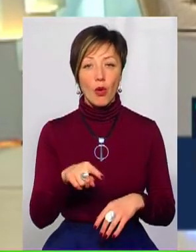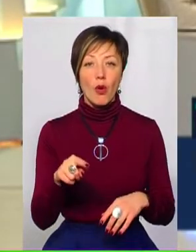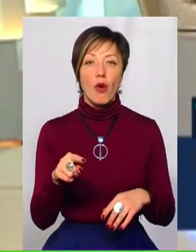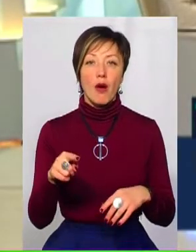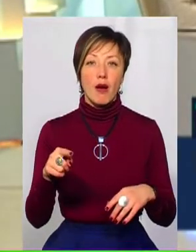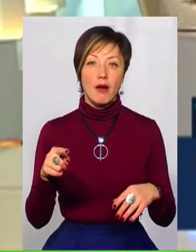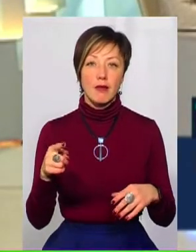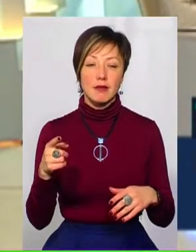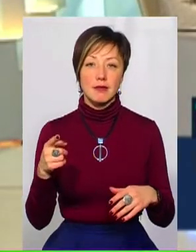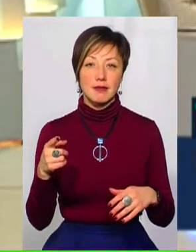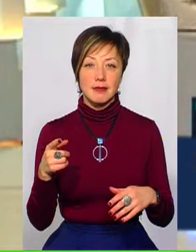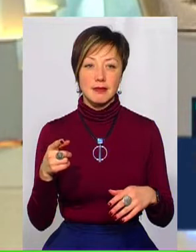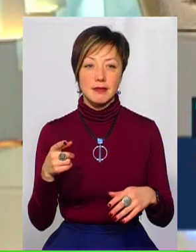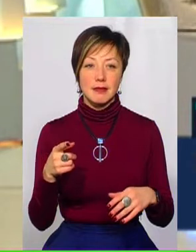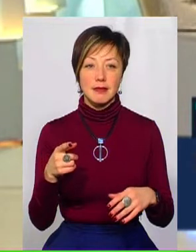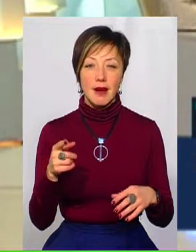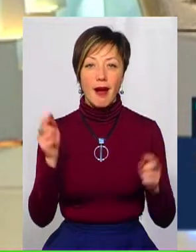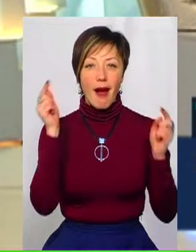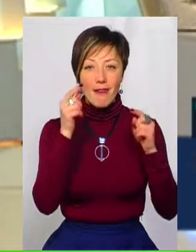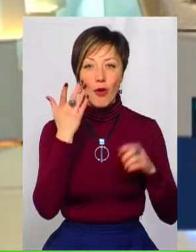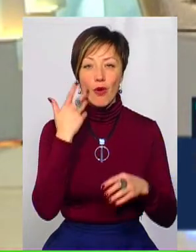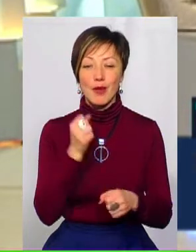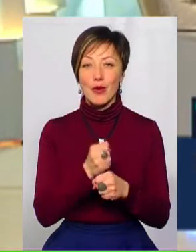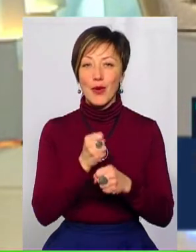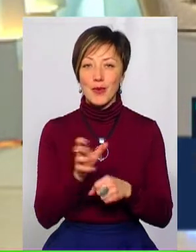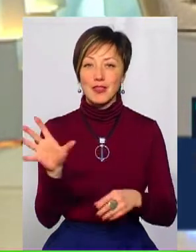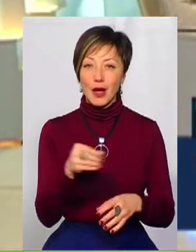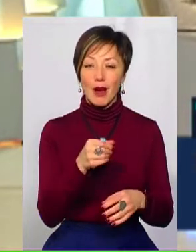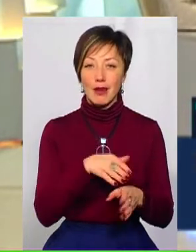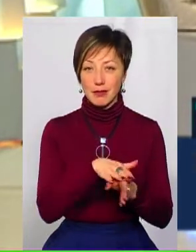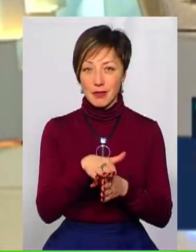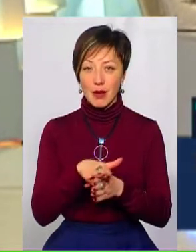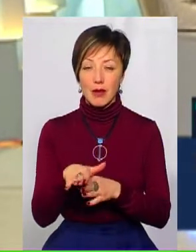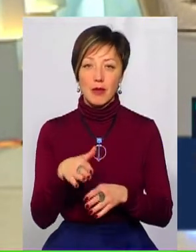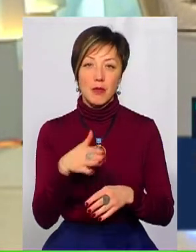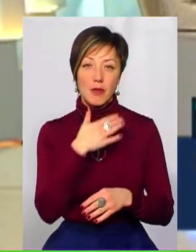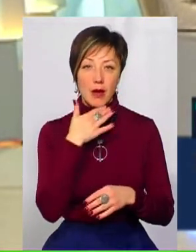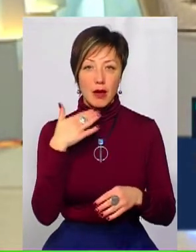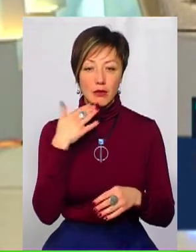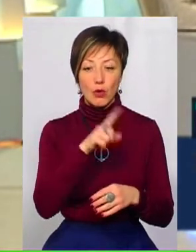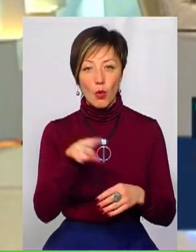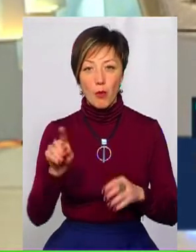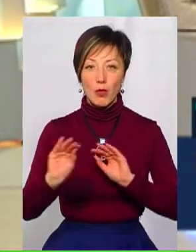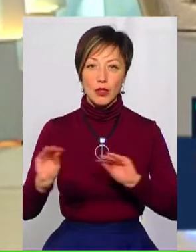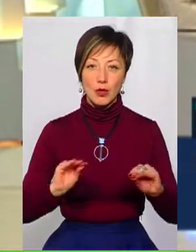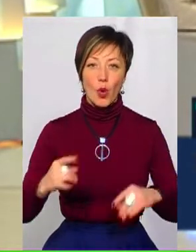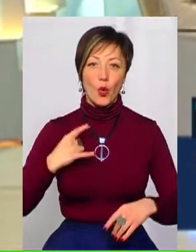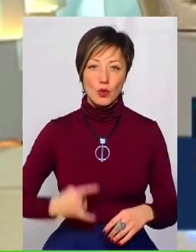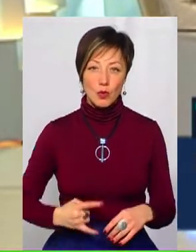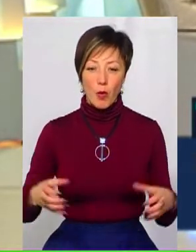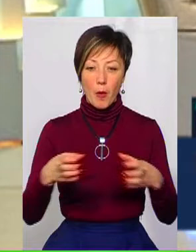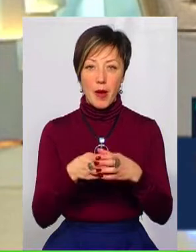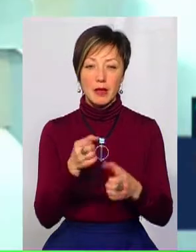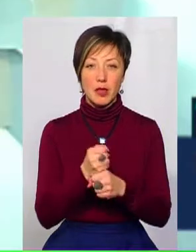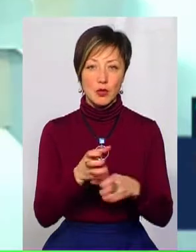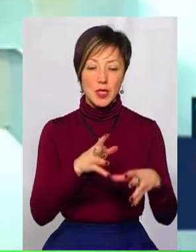коли повністю пророблена вся робота, яку ми вже багато працюємо над нею, над номером, постановкою, костюмами, ціла команда